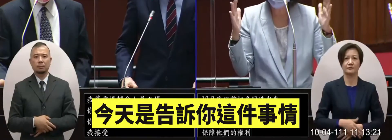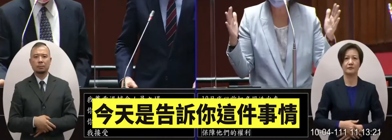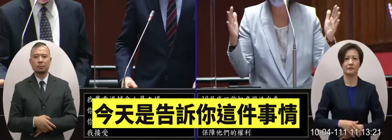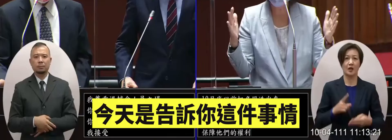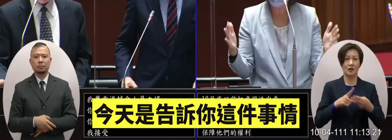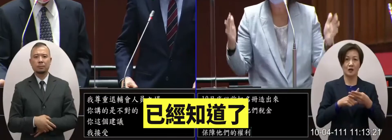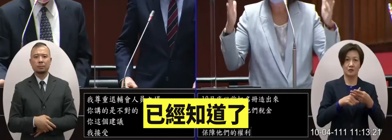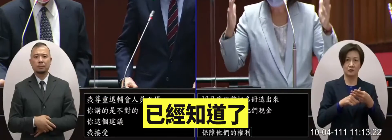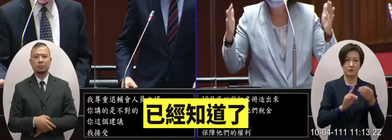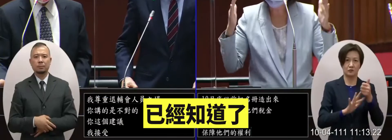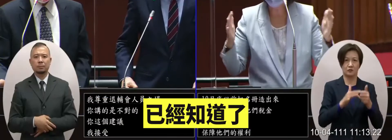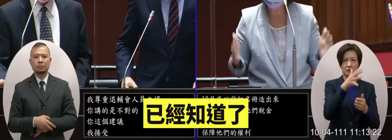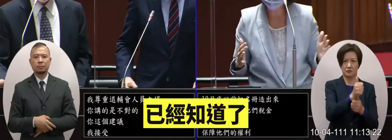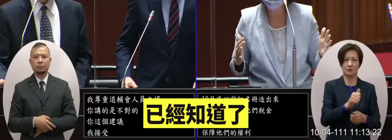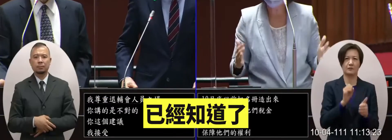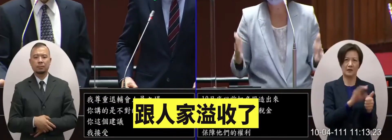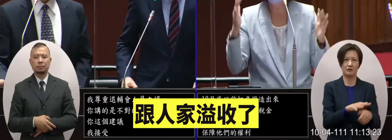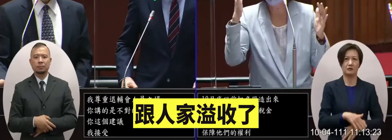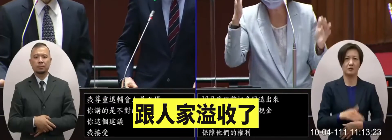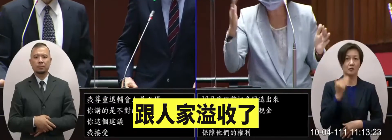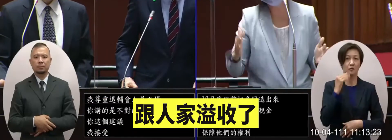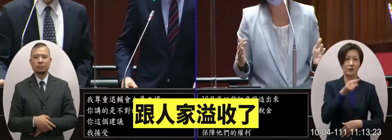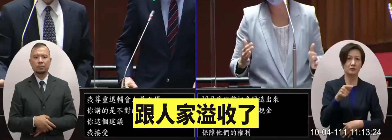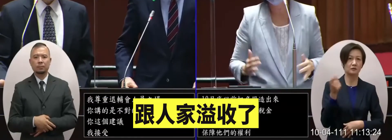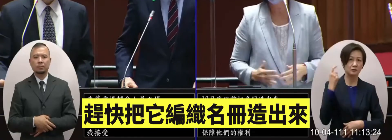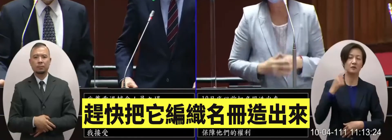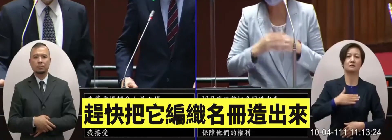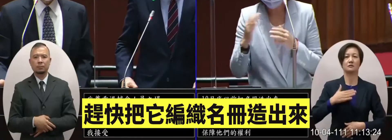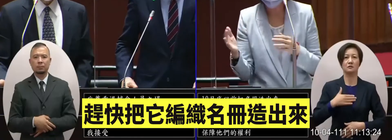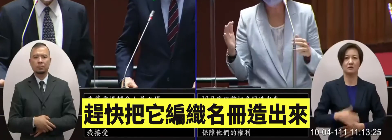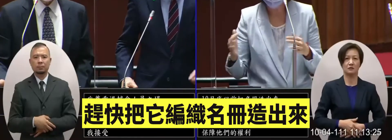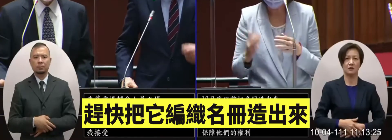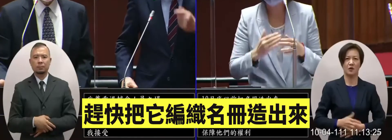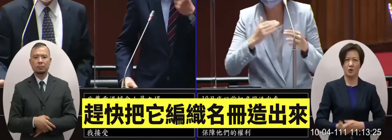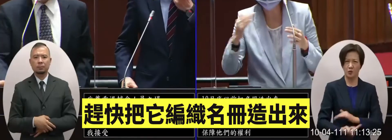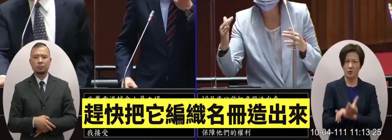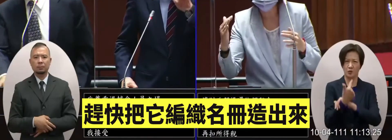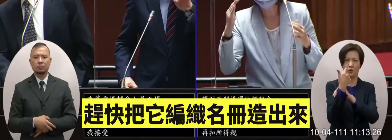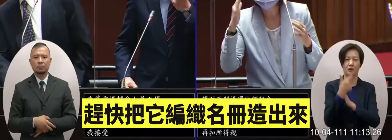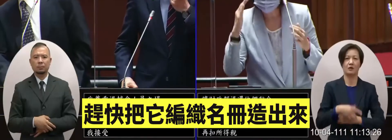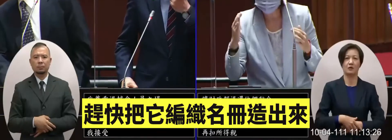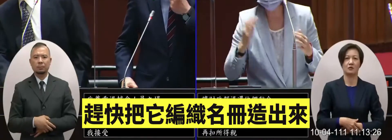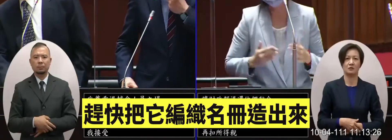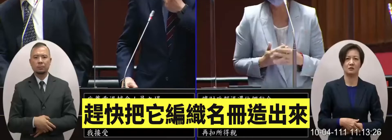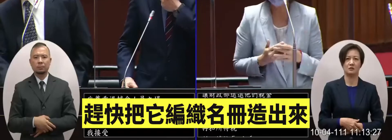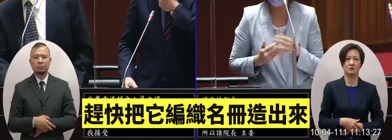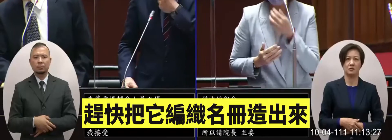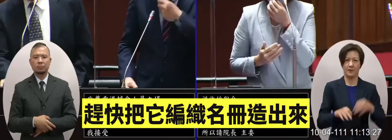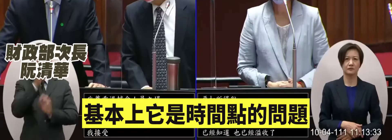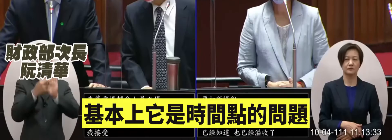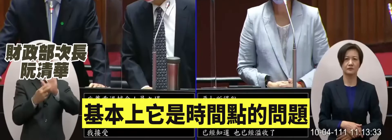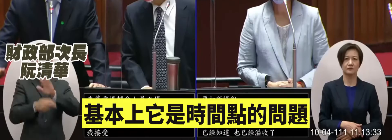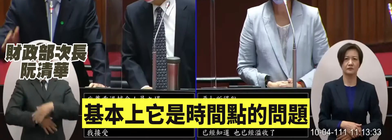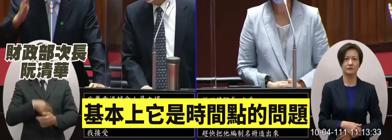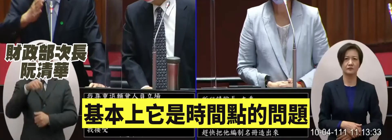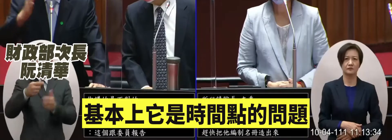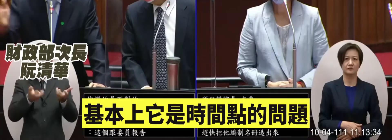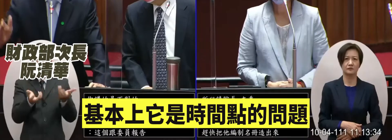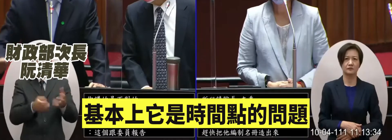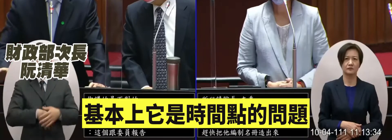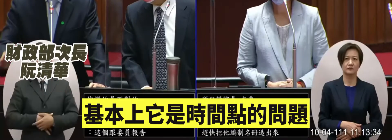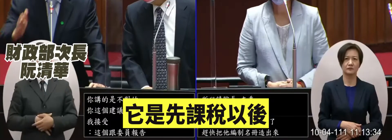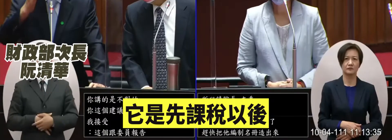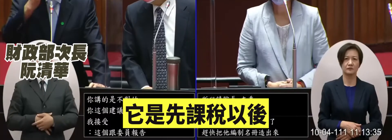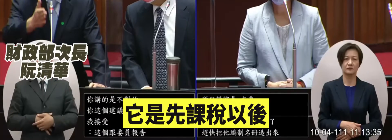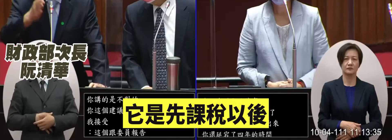是告诉你这件事情，已经知道了，跟人家预收了，赶快把它编制名册造出来。 基本上它是时